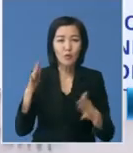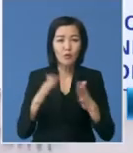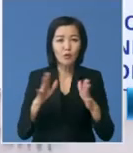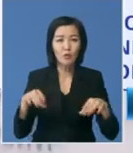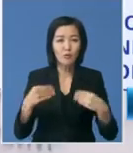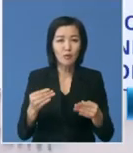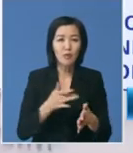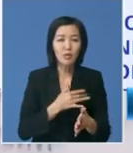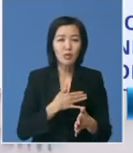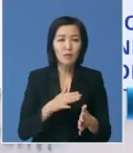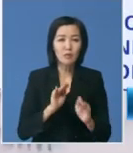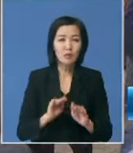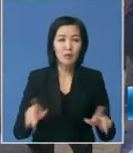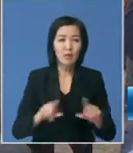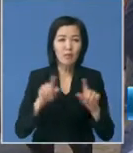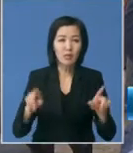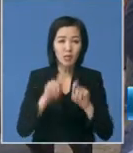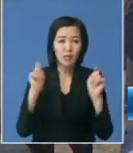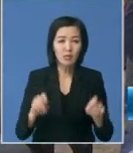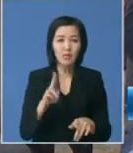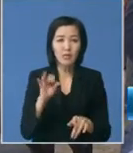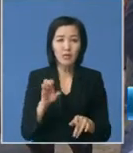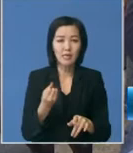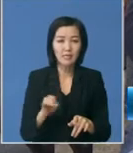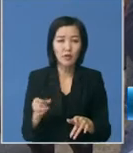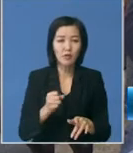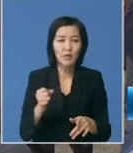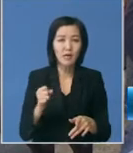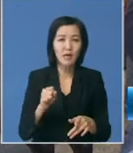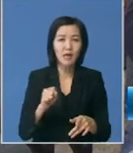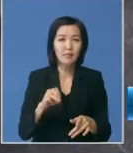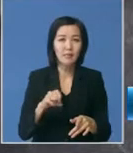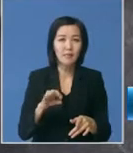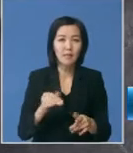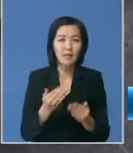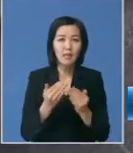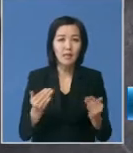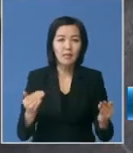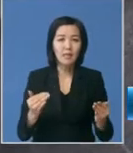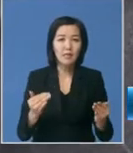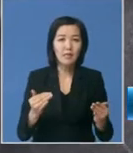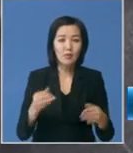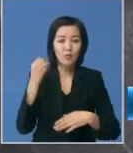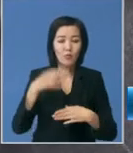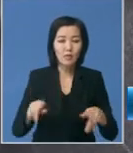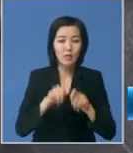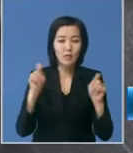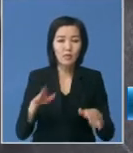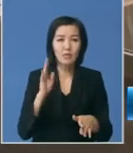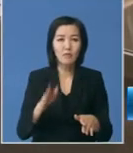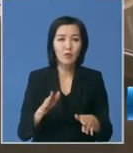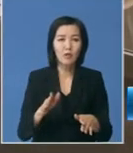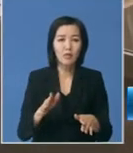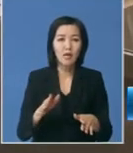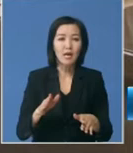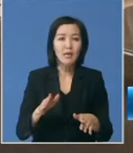беріліп, жекеменшік балабақша ашылады. Қарасай ауданында Атамекен тарихи өлкетану кешені ел игілігіне берілмек. Бұл нысандардың қолданысқа